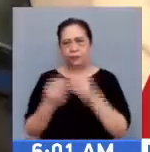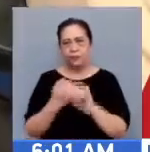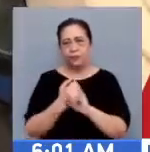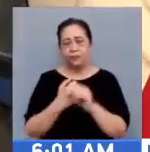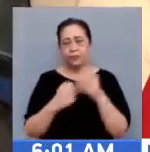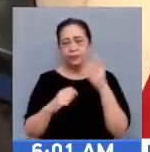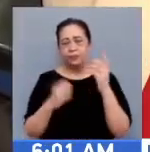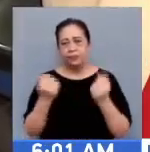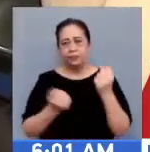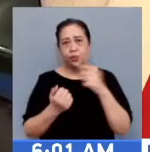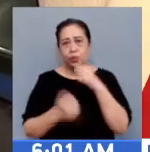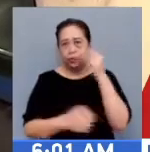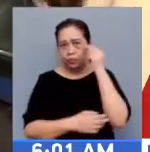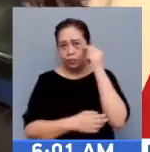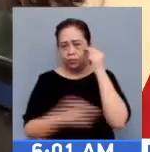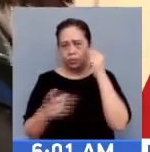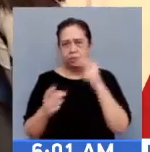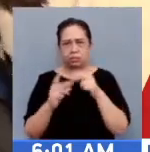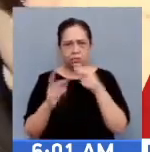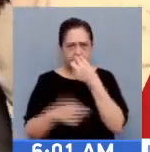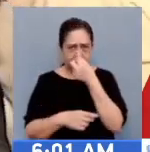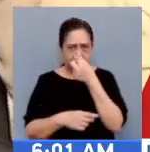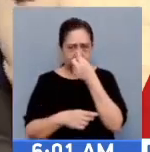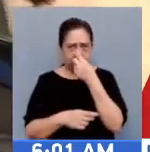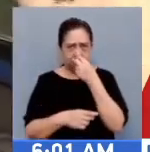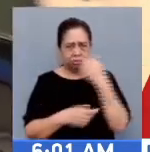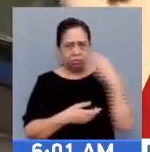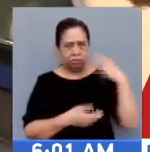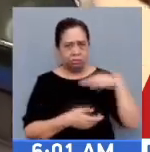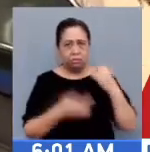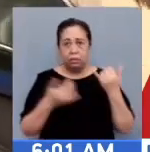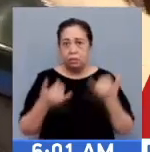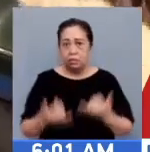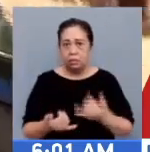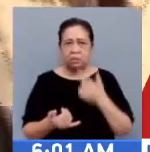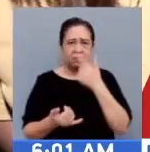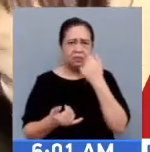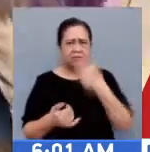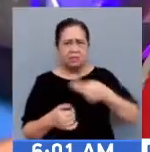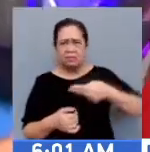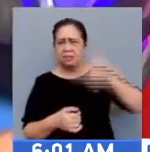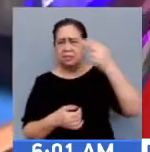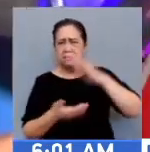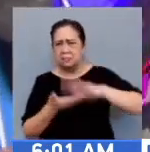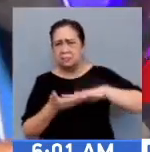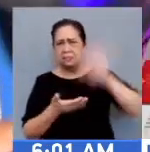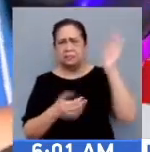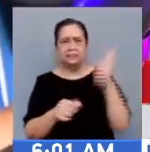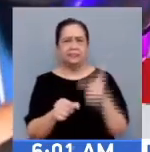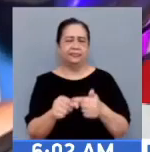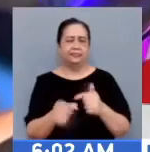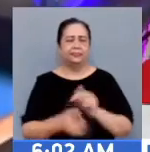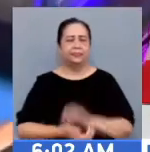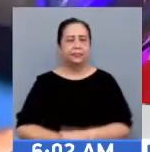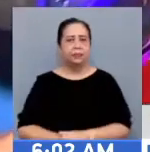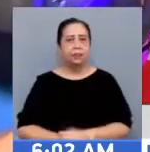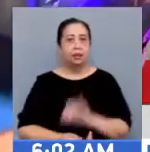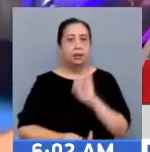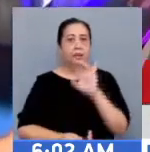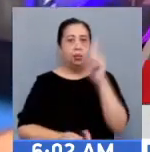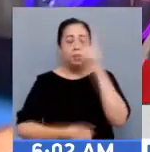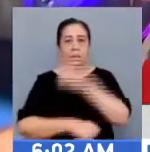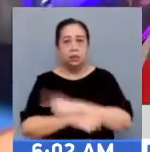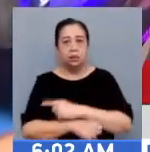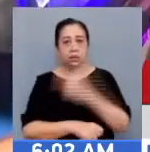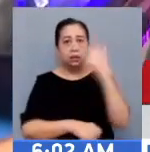Rico. Napakaliit daw kasi ng kinikita niya ngayon dahil sa taas ng presyo ng krudo. Kung sa isang araw, tatlong beses kumakain,